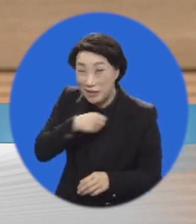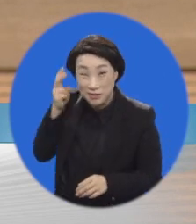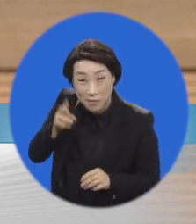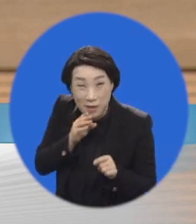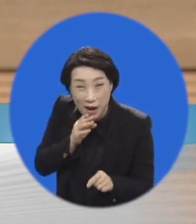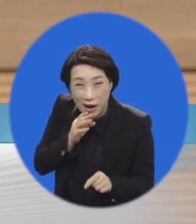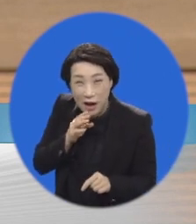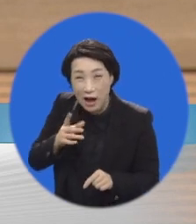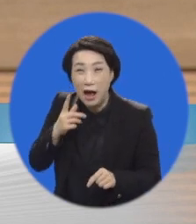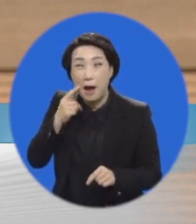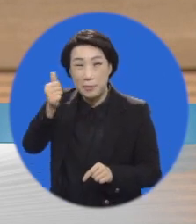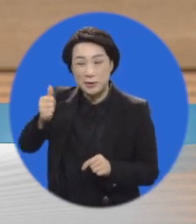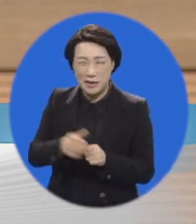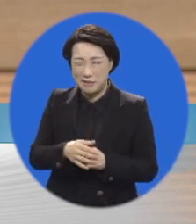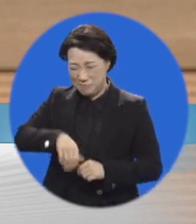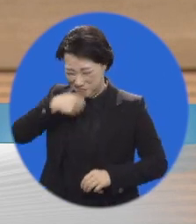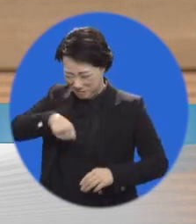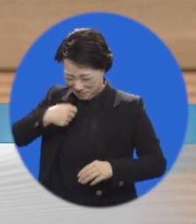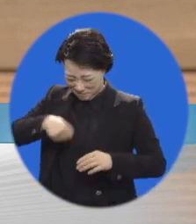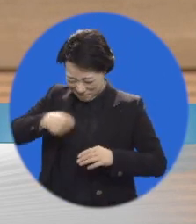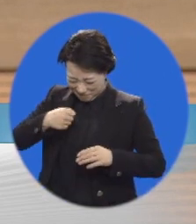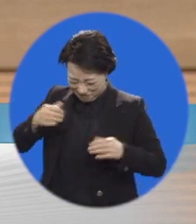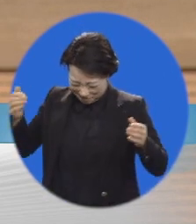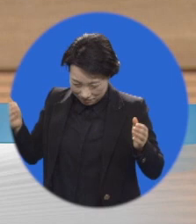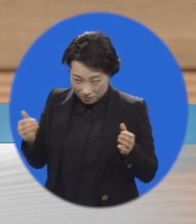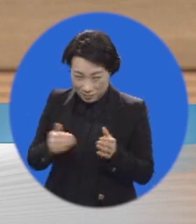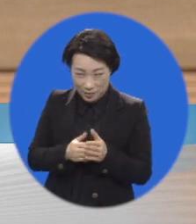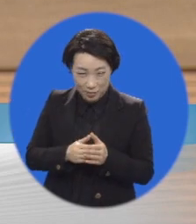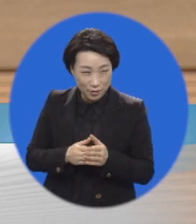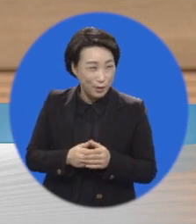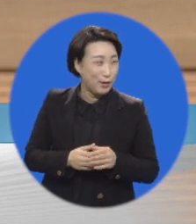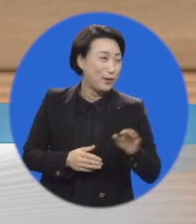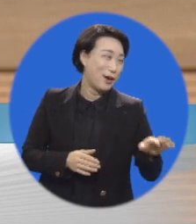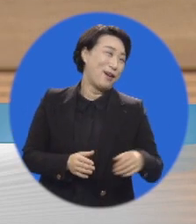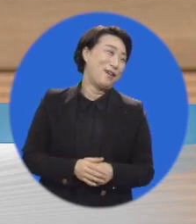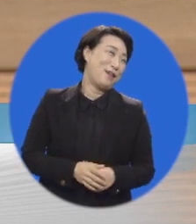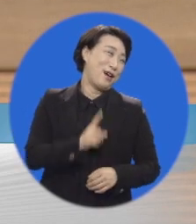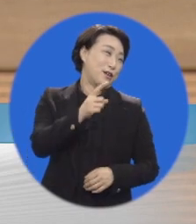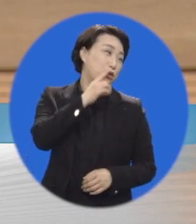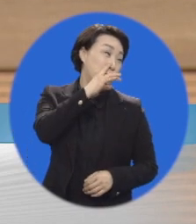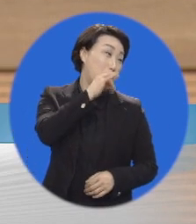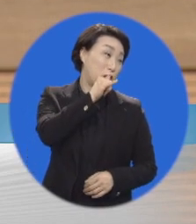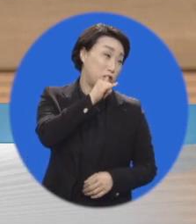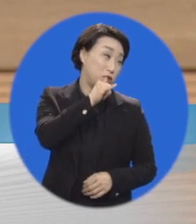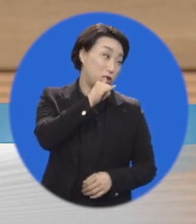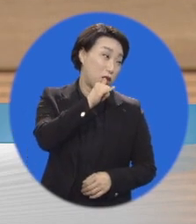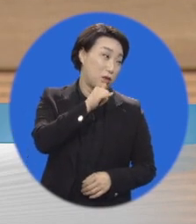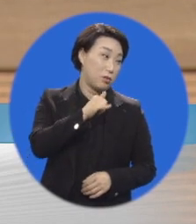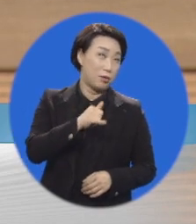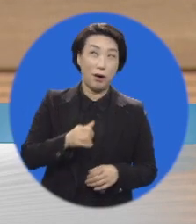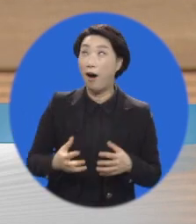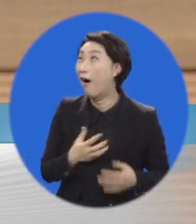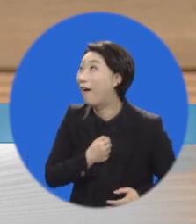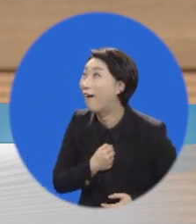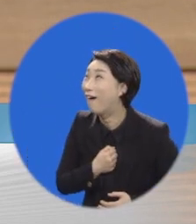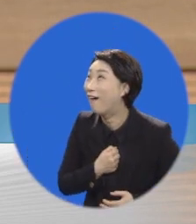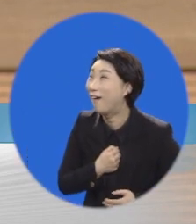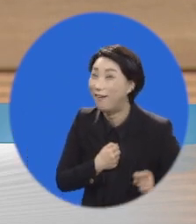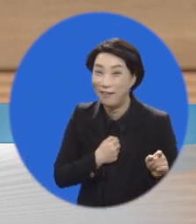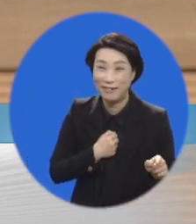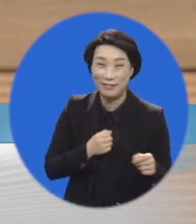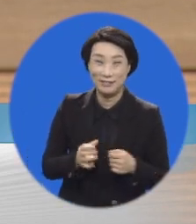실컷 잡수시고 야 한 가지 의문이 있다. 가슴이 툭툭해